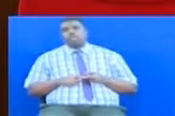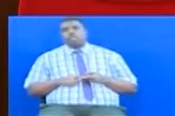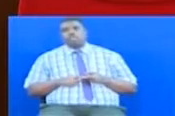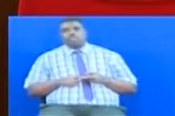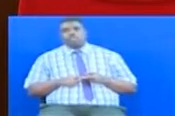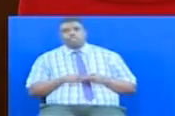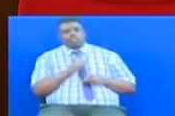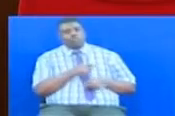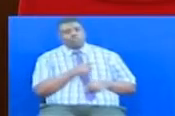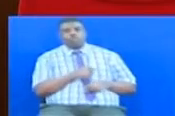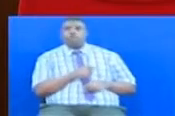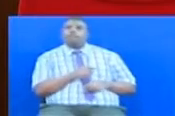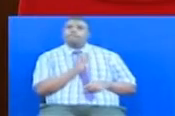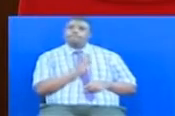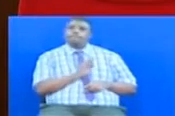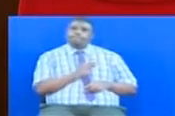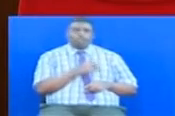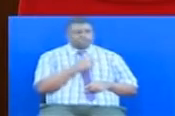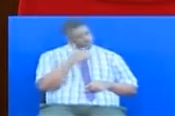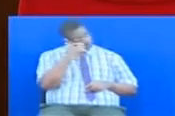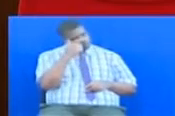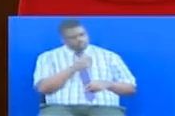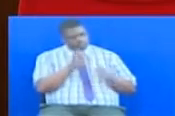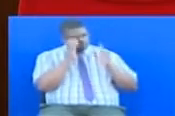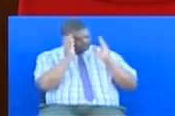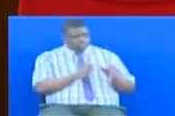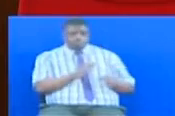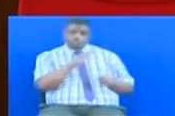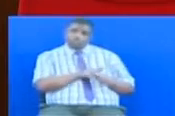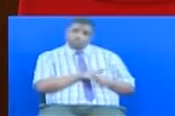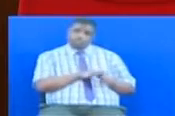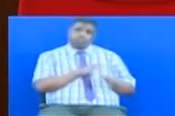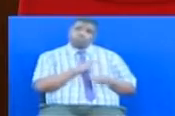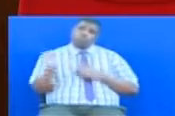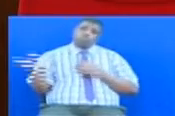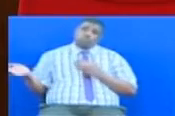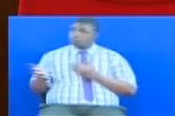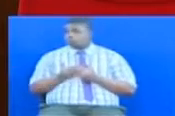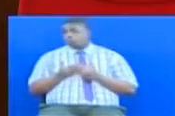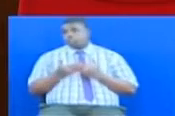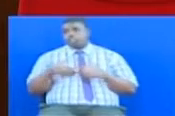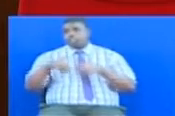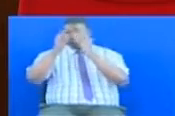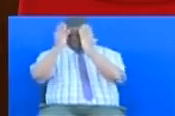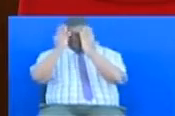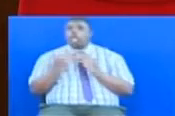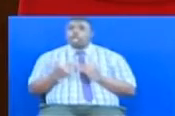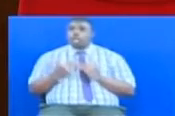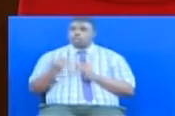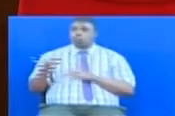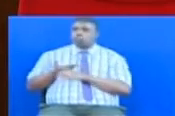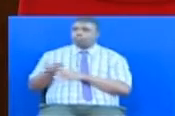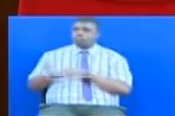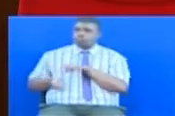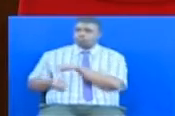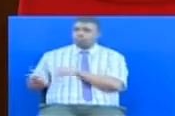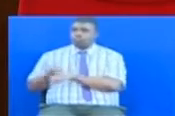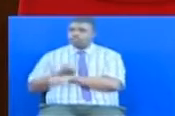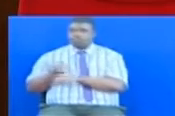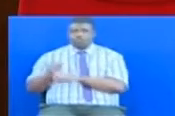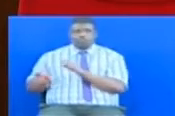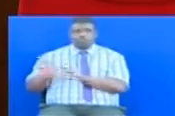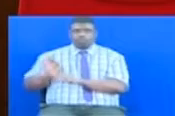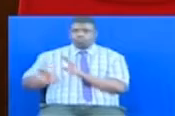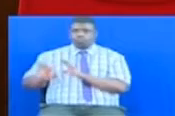uwe mahiri. Nasema hivyo kwa sababu naamini pia waheshimiwa wabunge wengi tutarudi inshallah, ili uzoefu huu tulioupata kwenye kuchambua